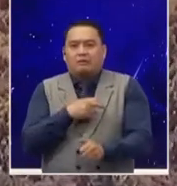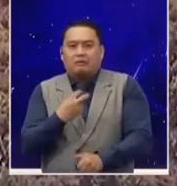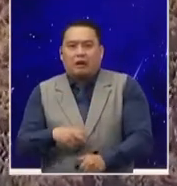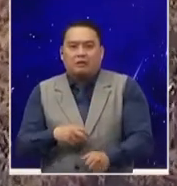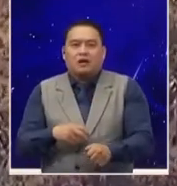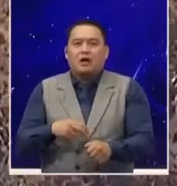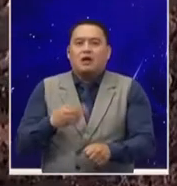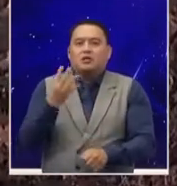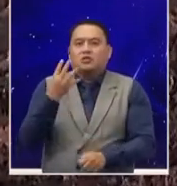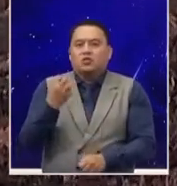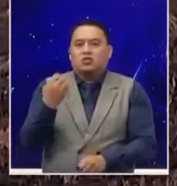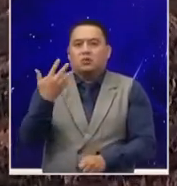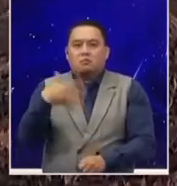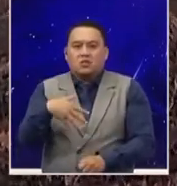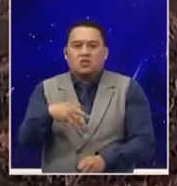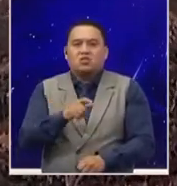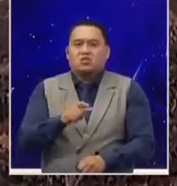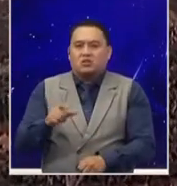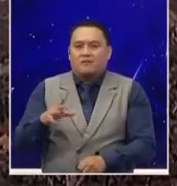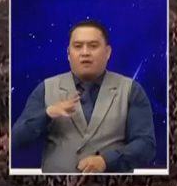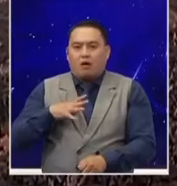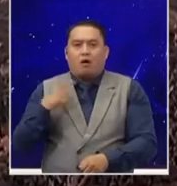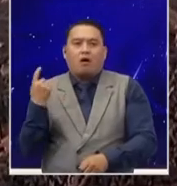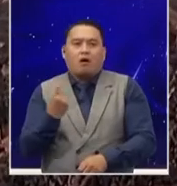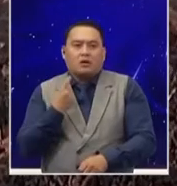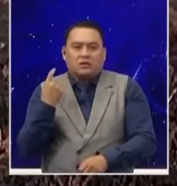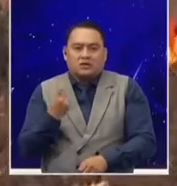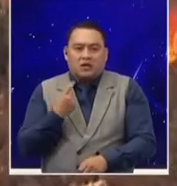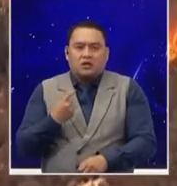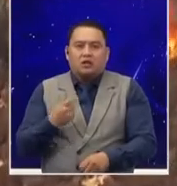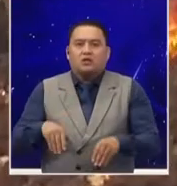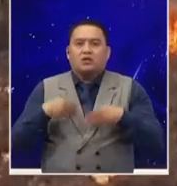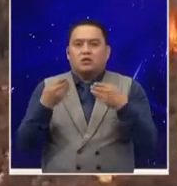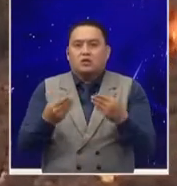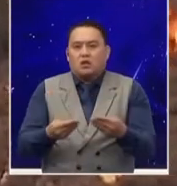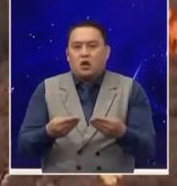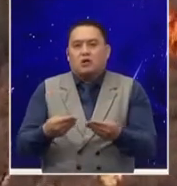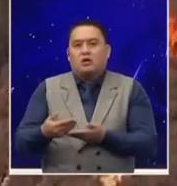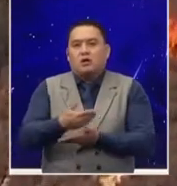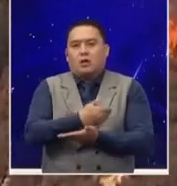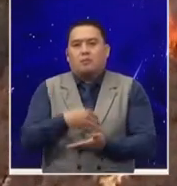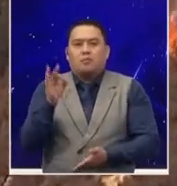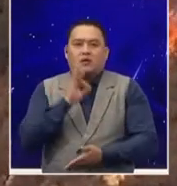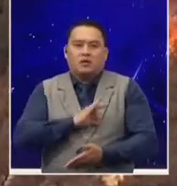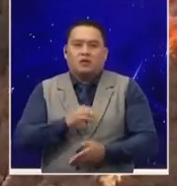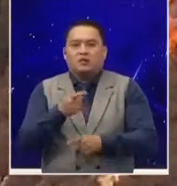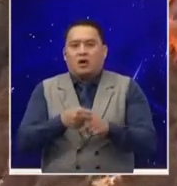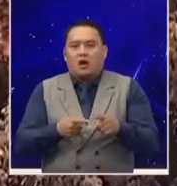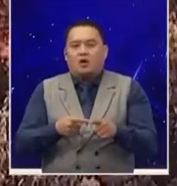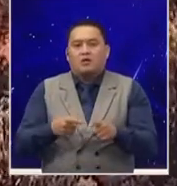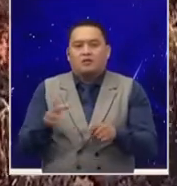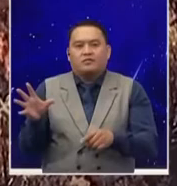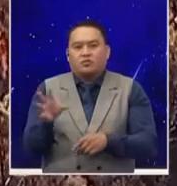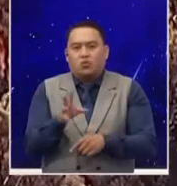В Напа-Вэлли находятся свыше 450 винодельческих хозяйств, дающих в этом сегменте рынка приблизительно половину всей